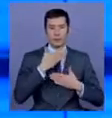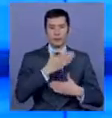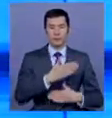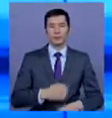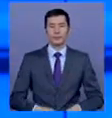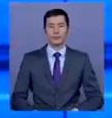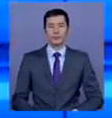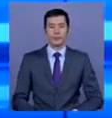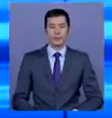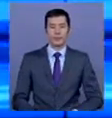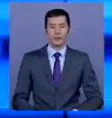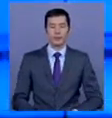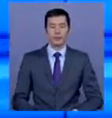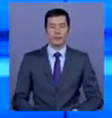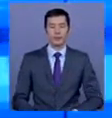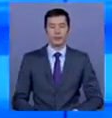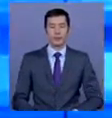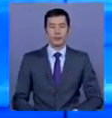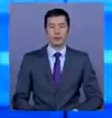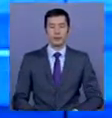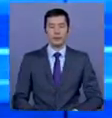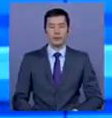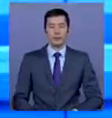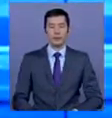рахмет. Бізбен Әкем театрдан байланысқа шыққан әріптесім Жазира Зәкірқызы болатын.